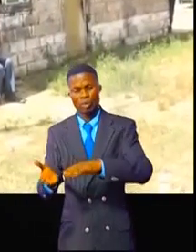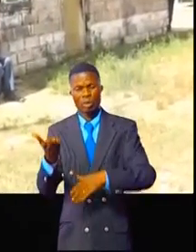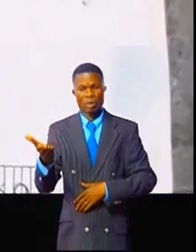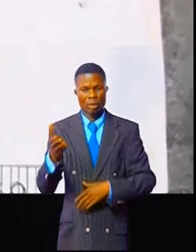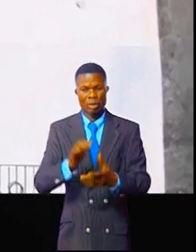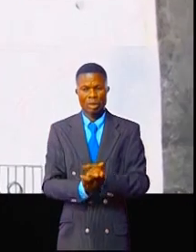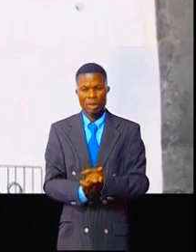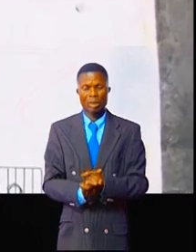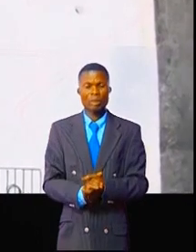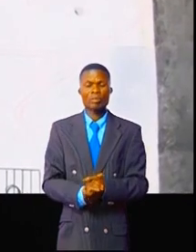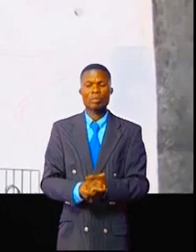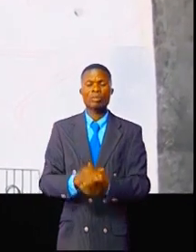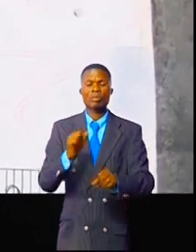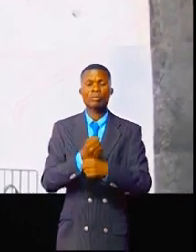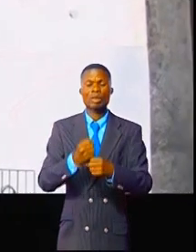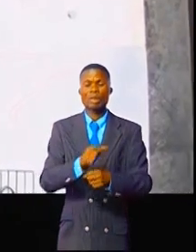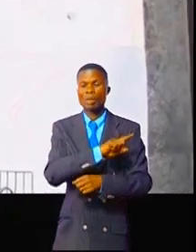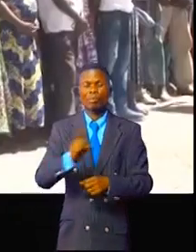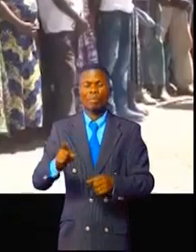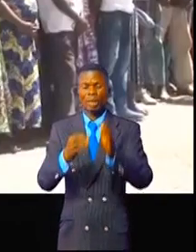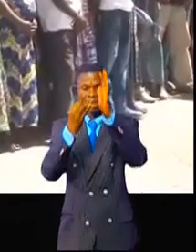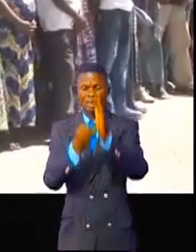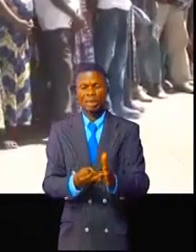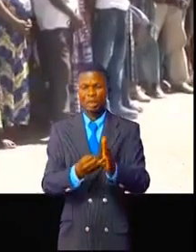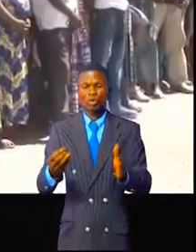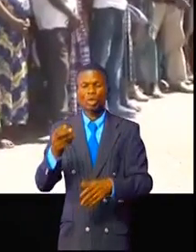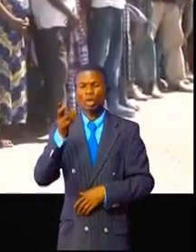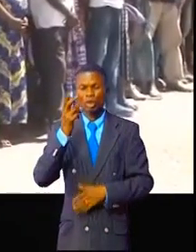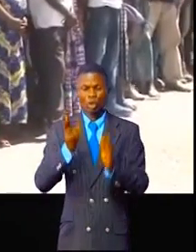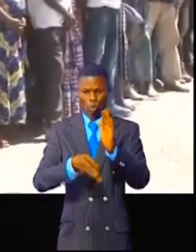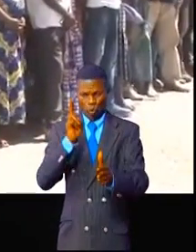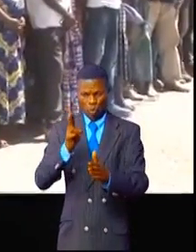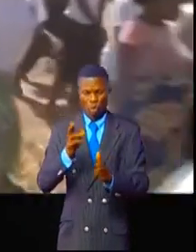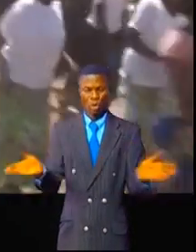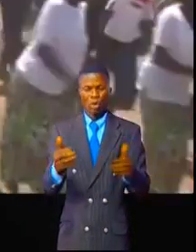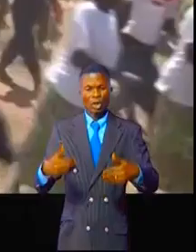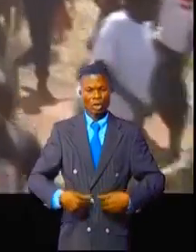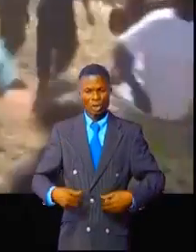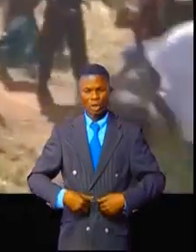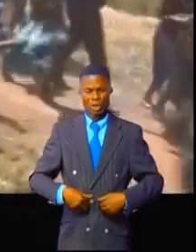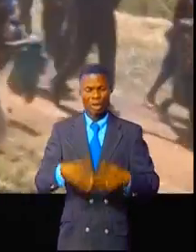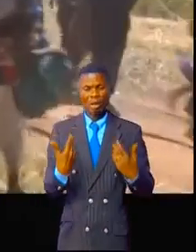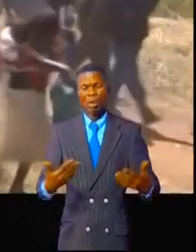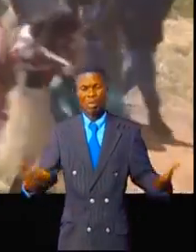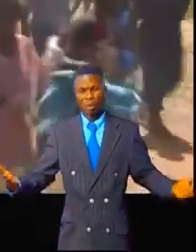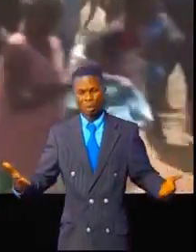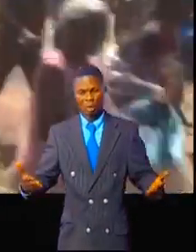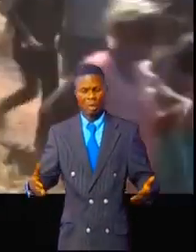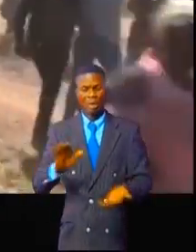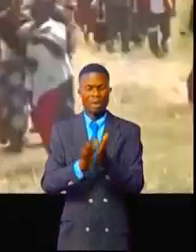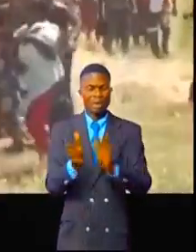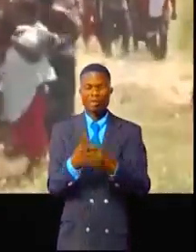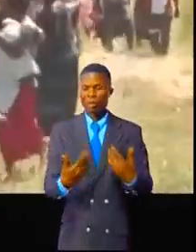le centre d'akata créée en 1972 par le fait que j'avais rien juste des crottes ou encadrer les jeunes désoeuvrés à divers métiers n'est plus que l'ombre de lui-même